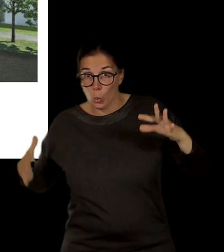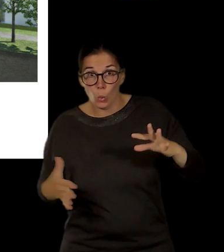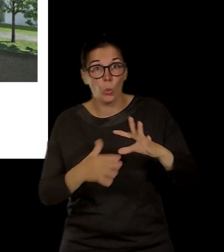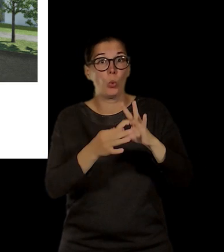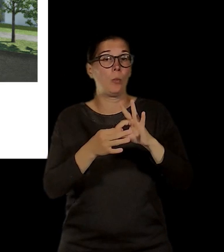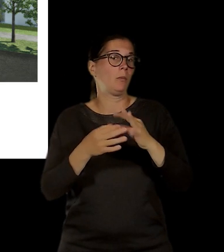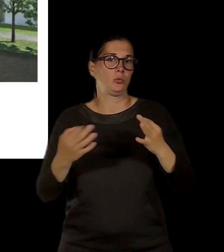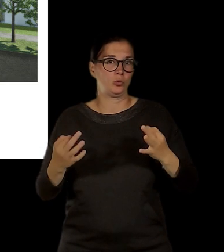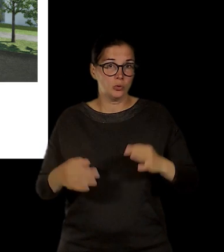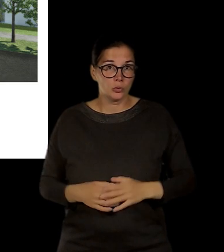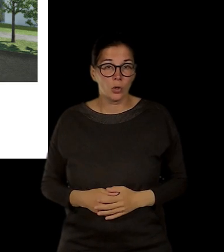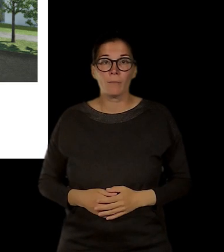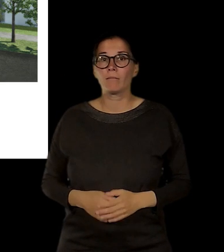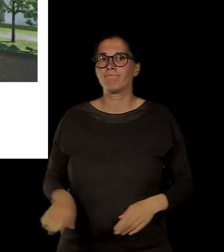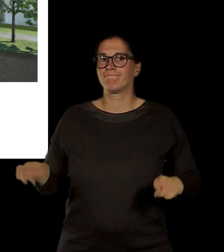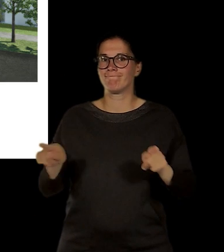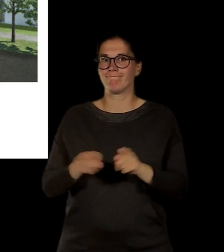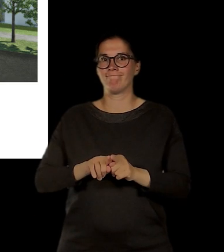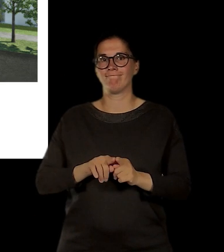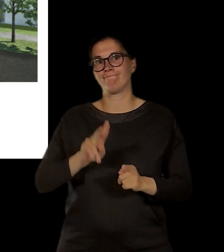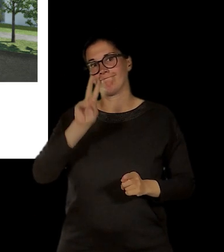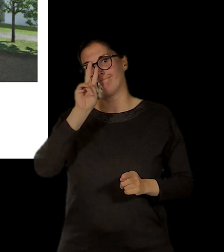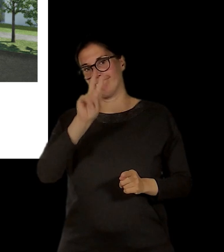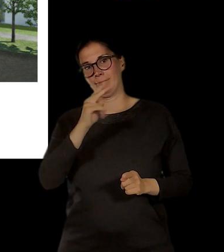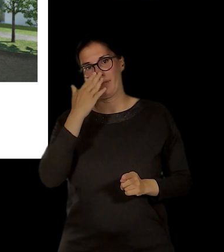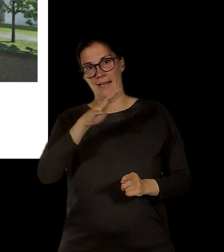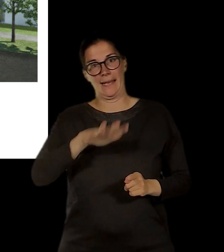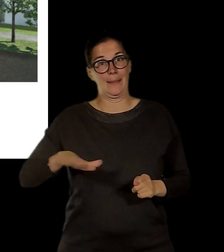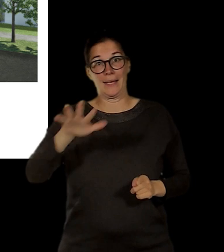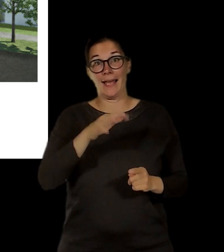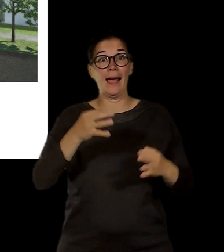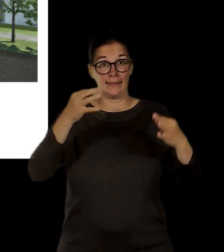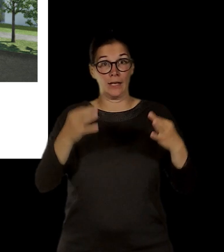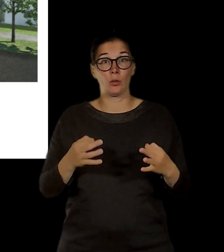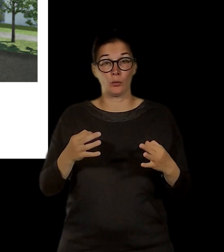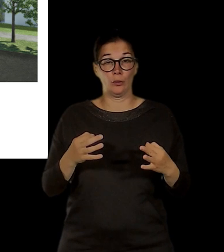A samozřejmě to, co vypadá zvenčí poměrně jednoduše, občas má jako